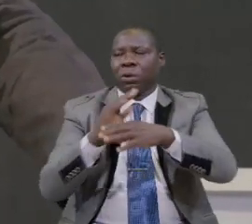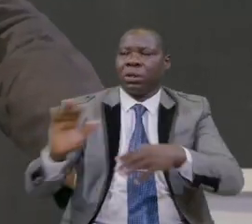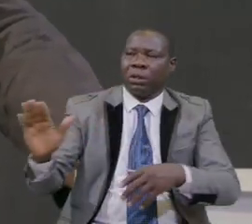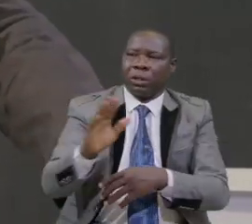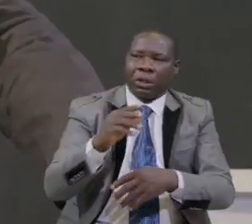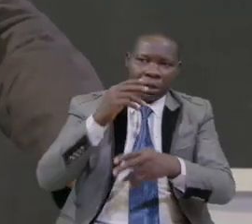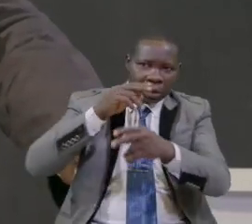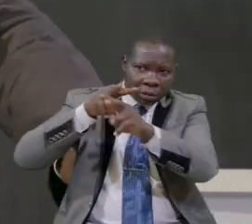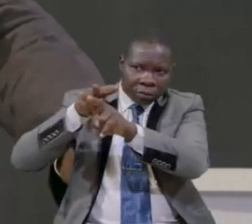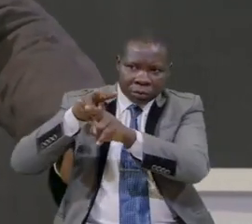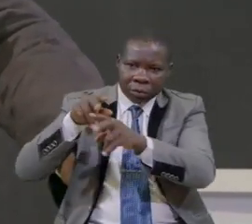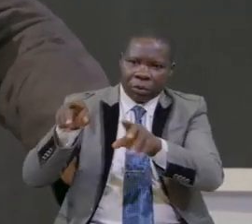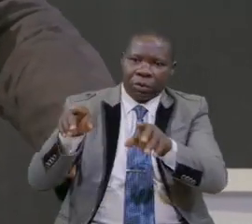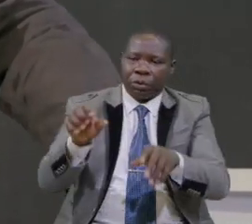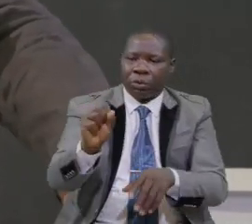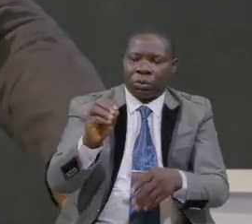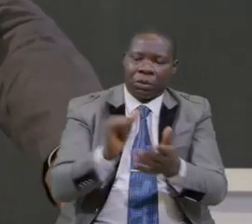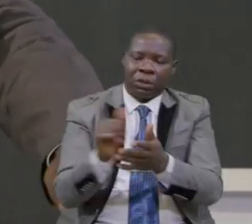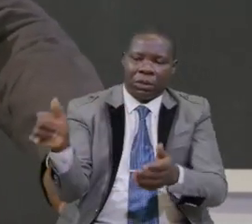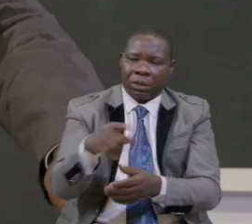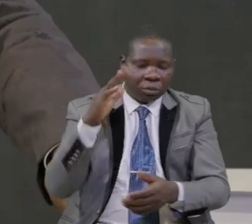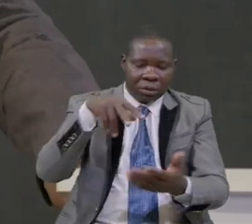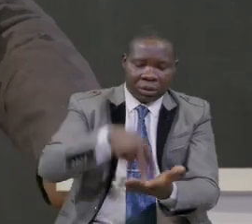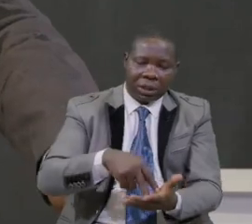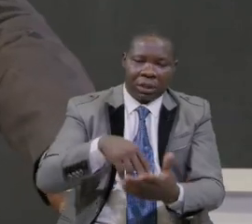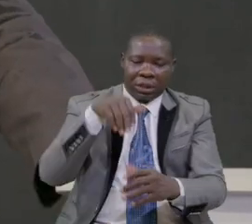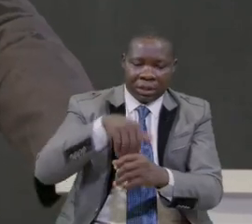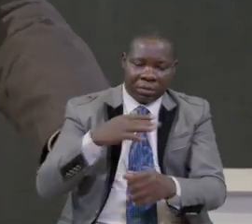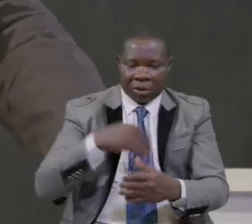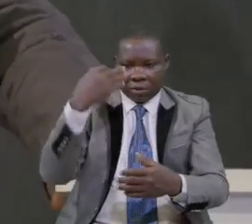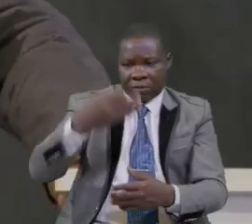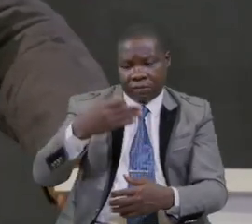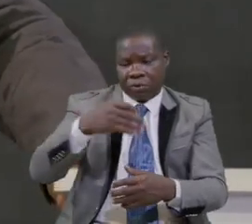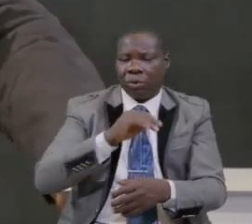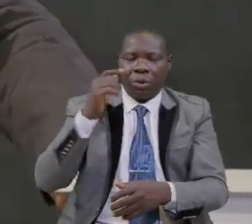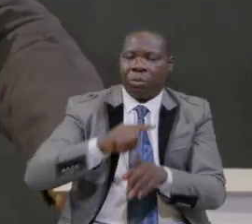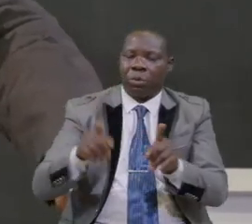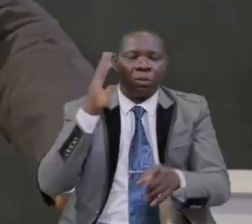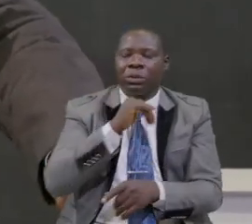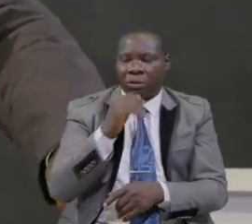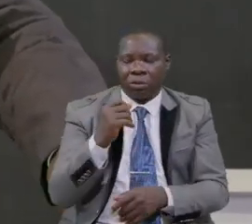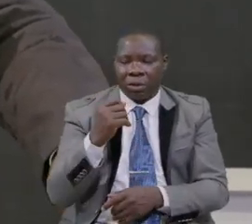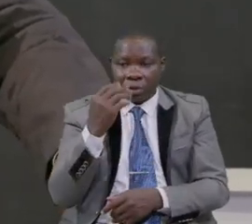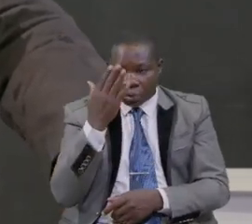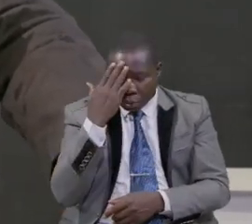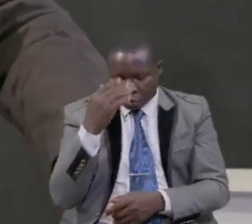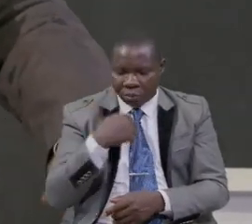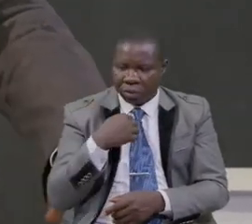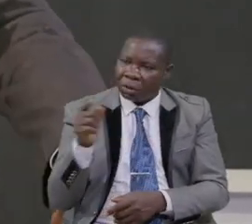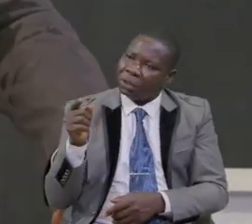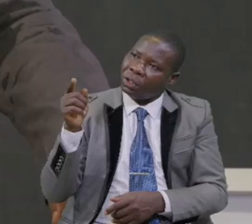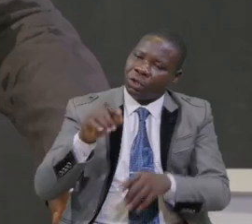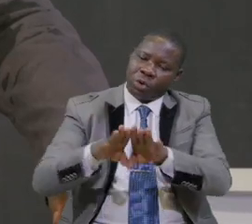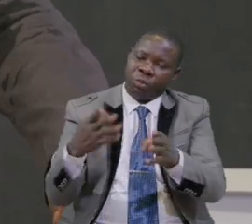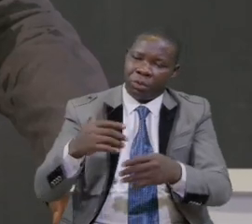qu'ils tiennent devant moi, mais ils ne vont pas me reconnaître. Il a ouvert les yeux du